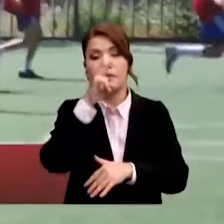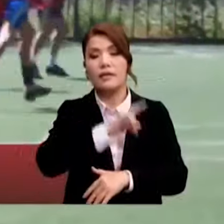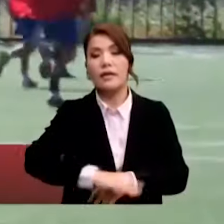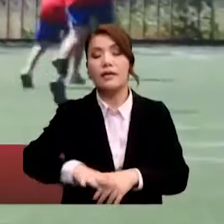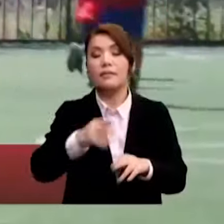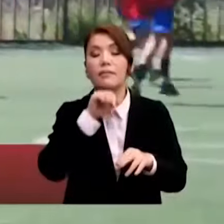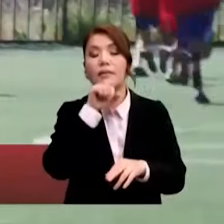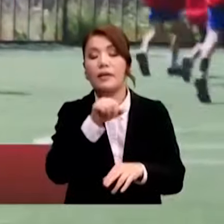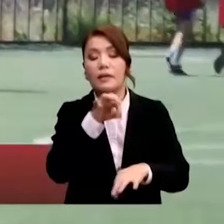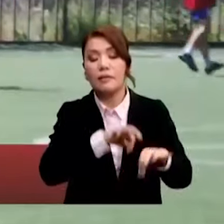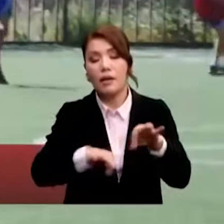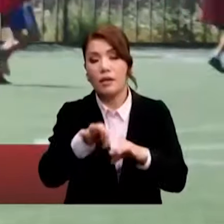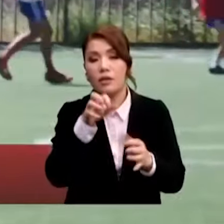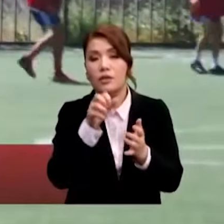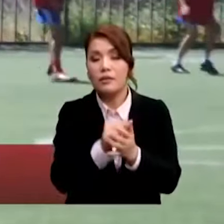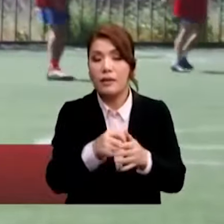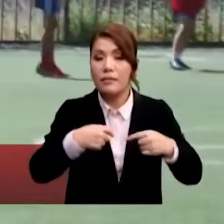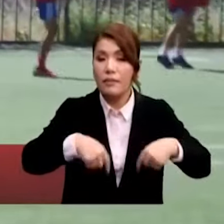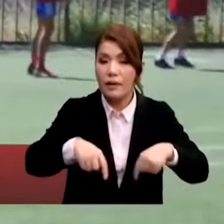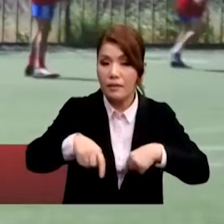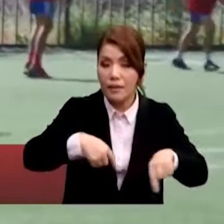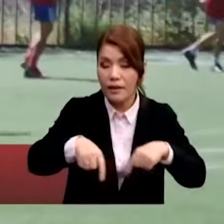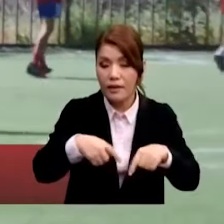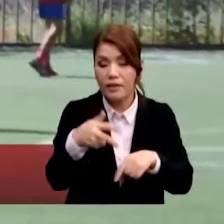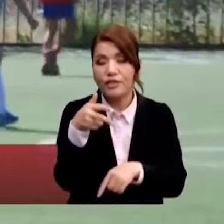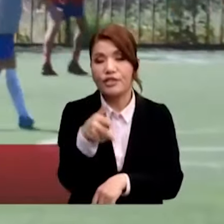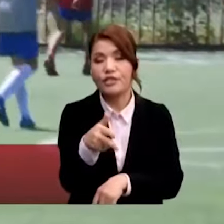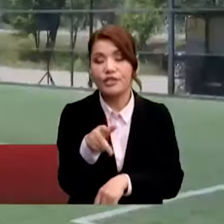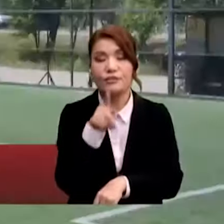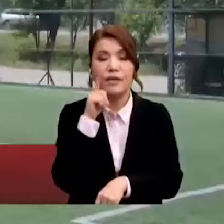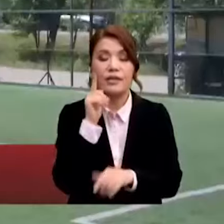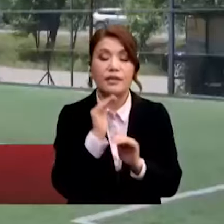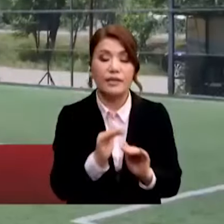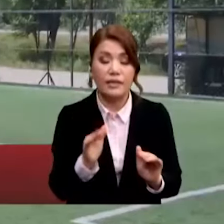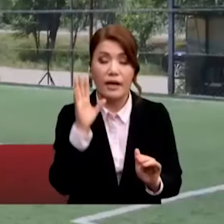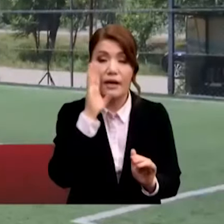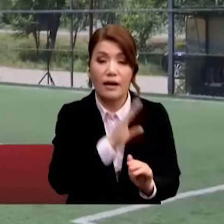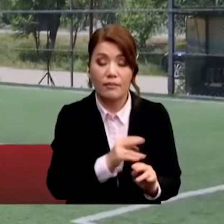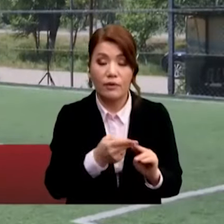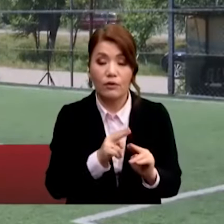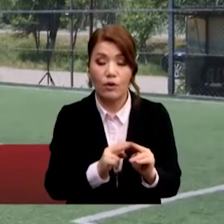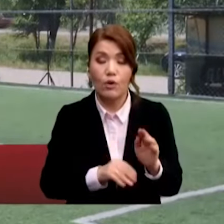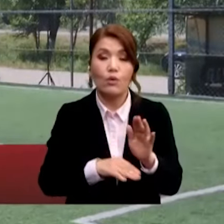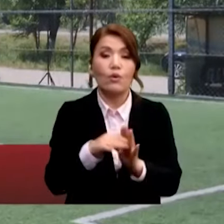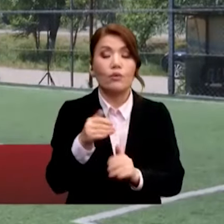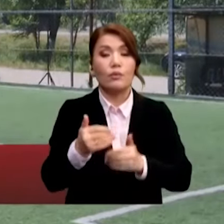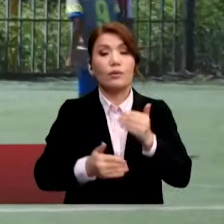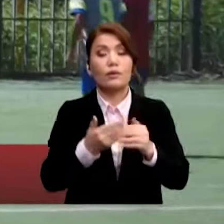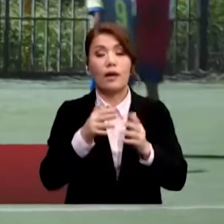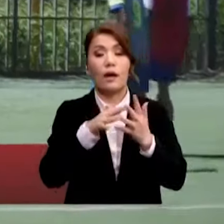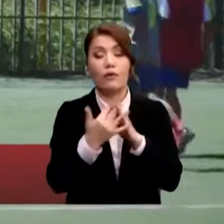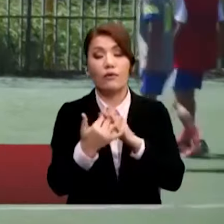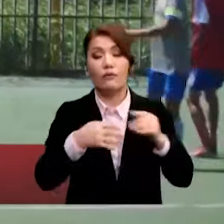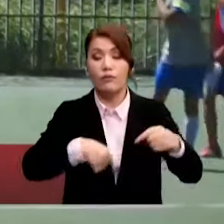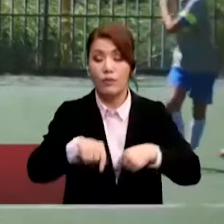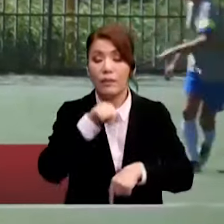селах страны. И сегодня благодаря проекту заниматься любимым видом спорта могут 3000 юных футболистов. Выйти на новый уровень